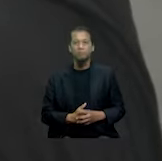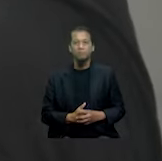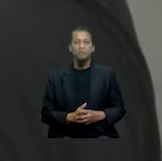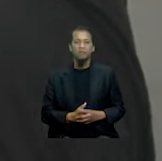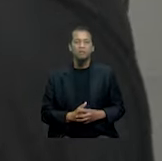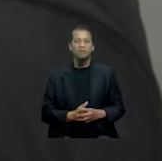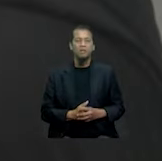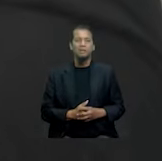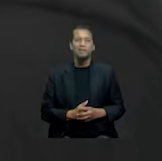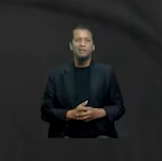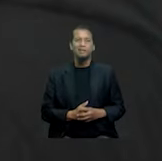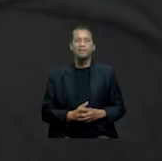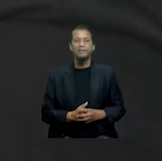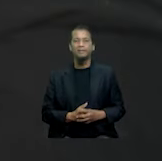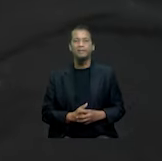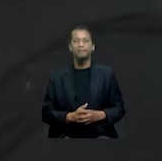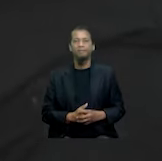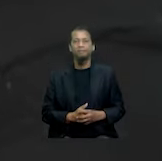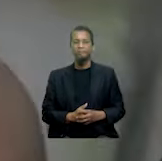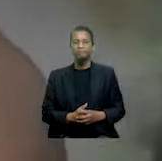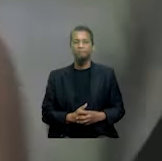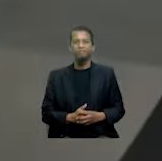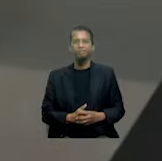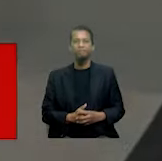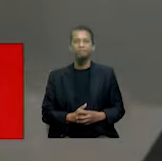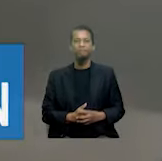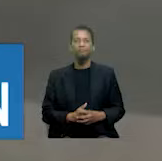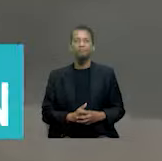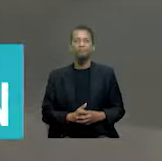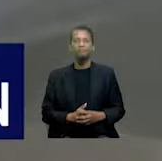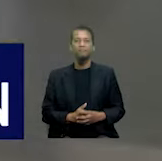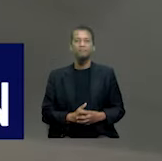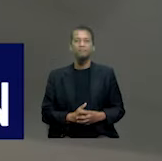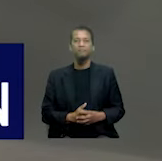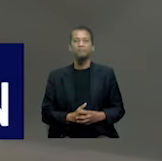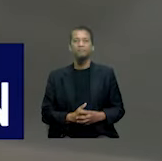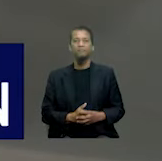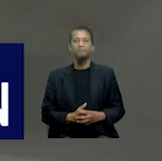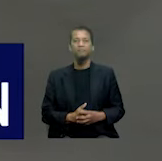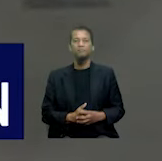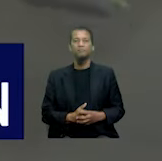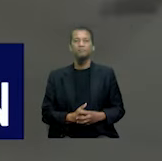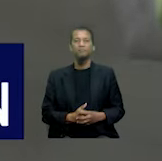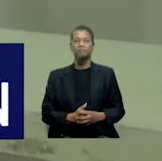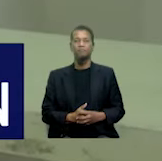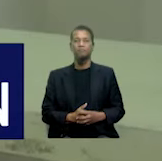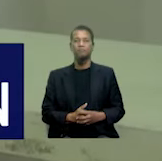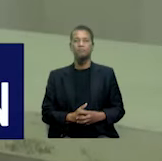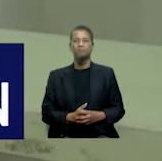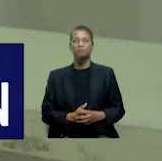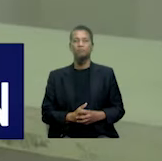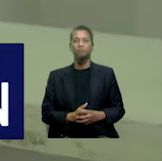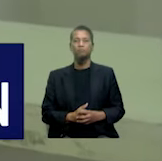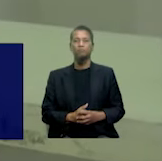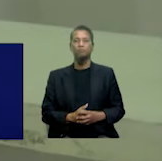harus dibayar oleh para pelanggan. Yuli meminta Dispenda bisa memberikan keringanan pajak kepada pelaku usaha yang mengalami penurunan pendapatan